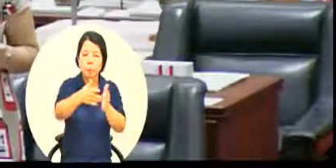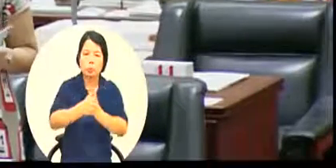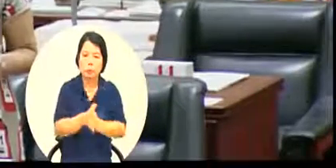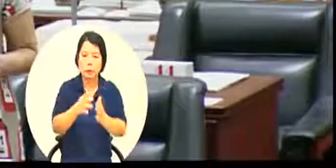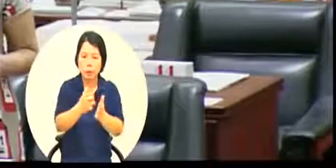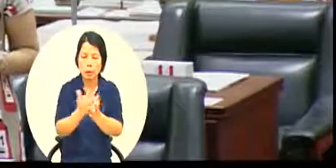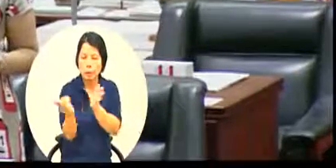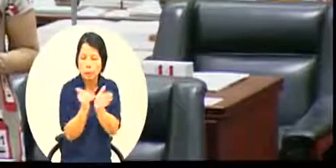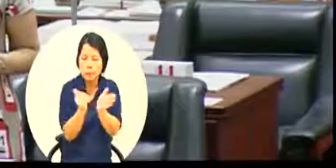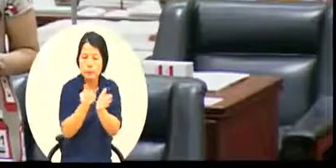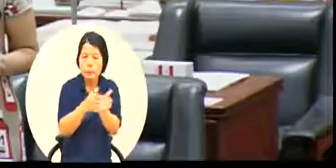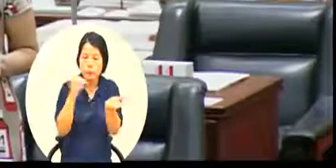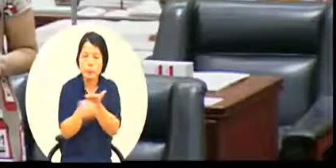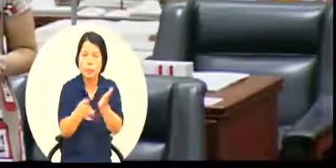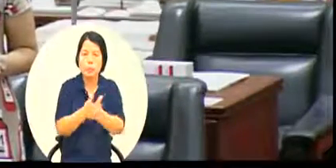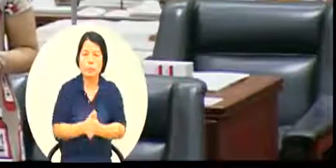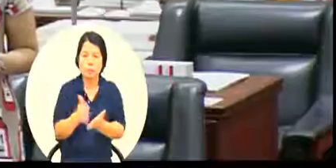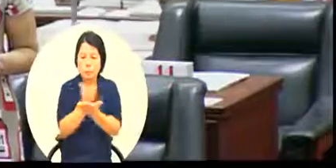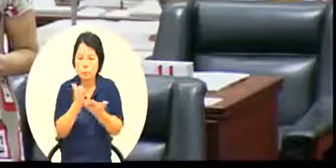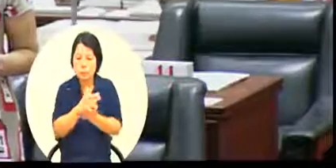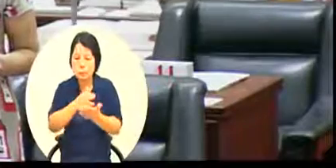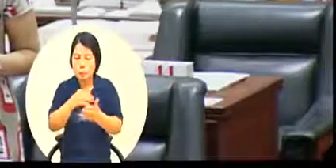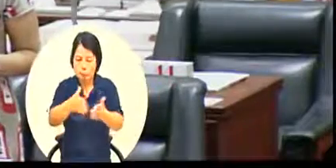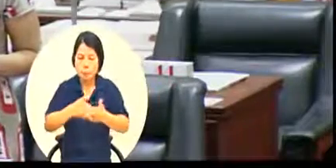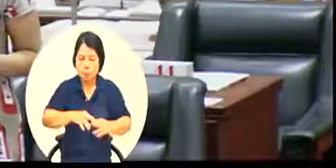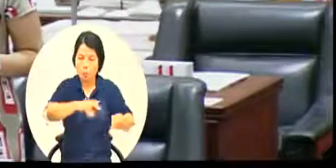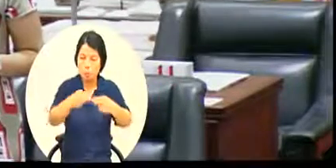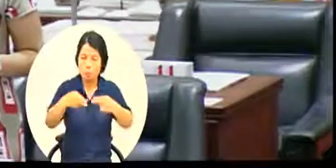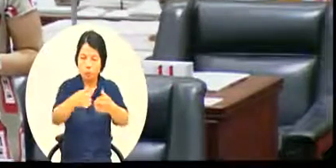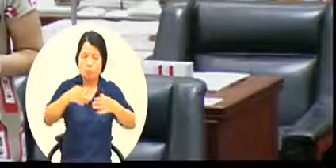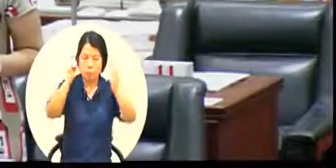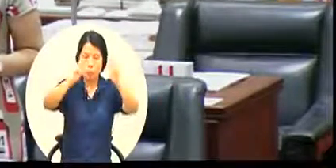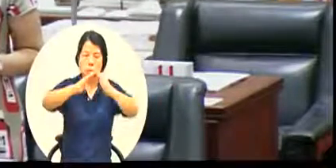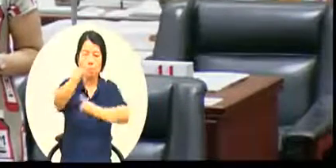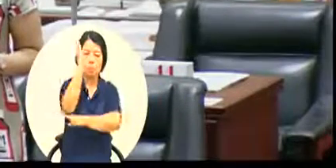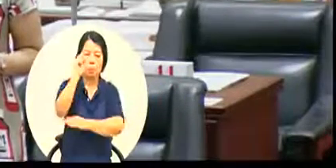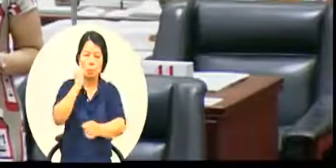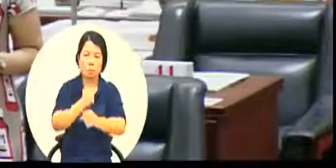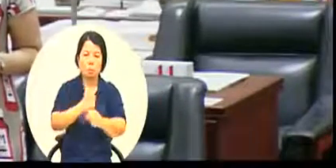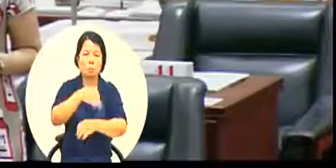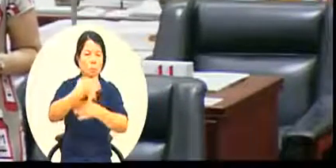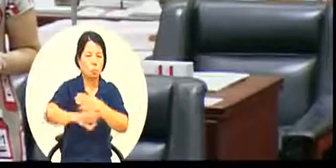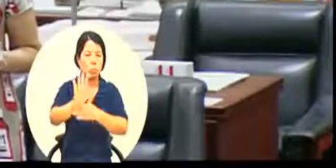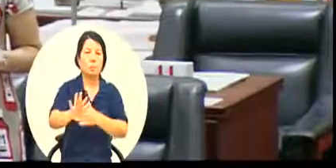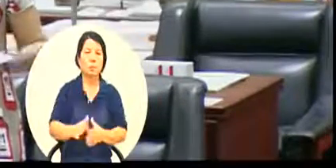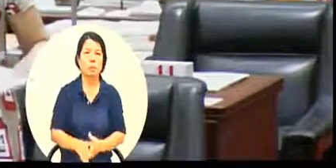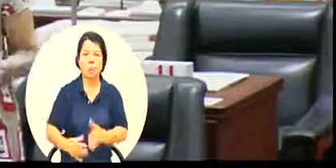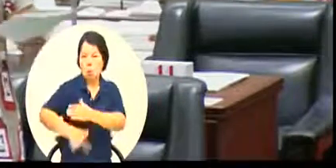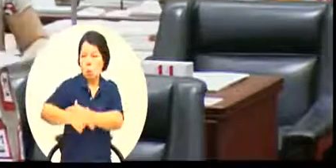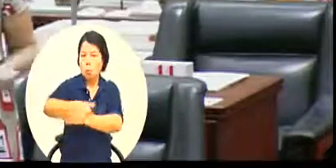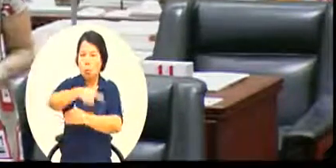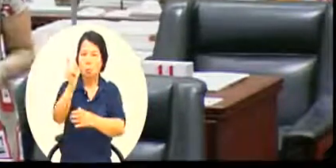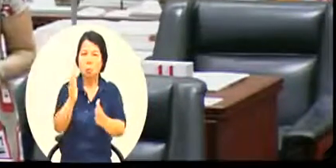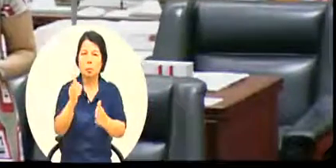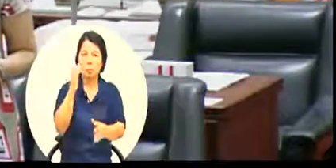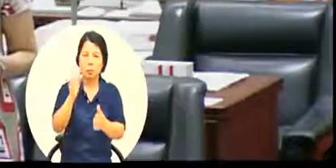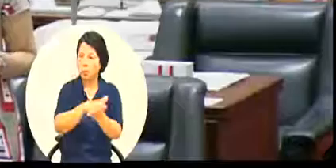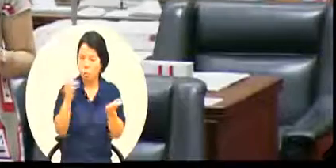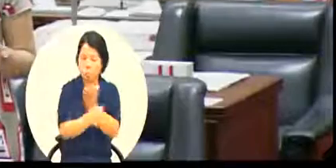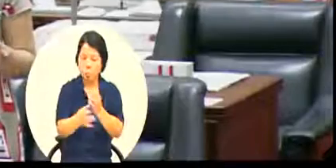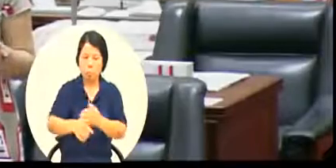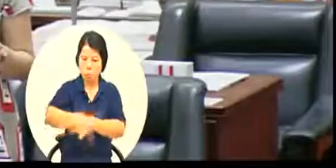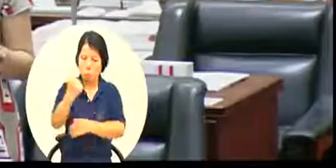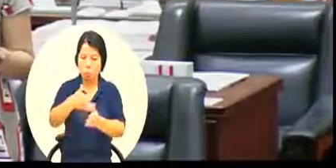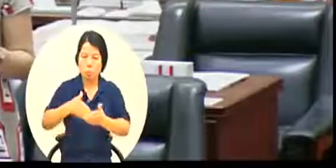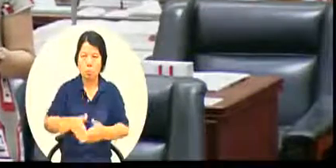即将要被拆的原因，就是因为审计单位不断的纠正说高雄市政府在这一块上面没有做好，较紧咧，你也没行李还紧个拆起来。